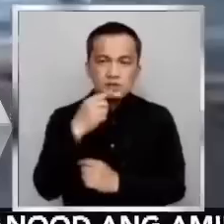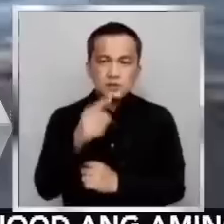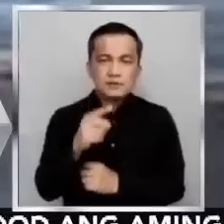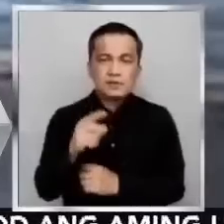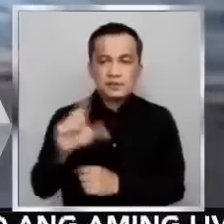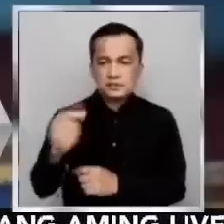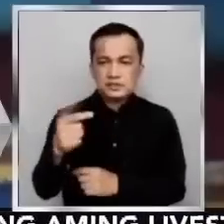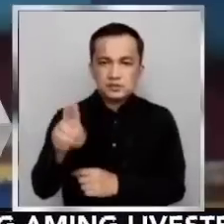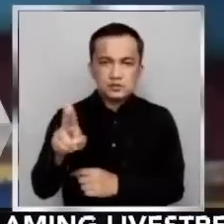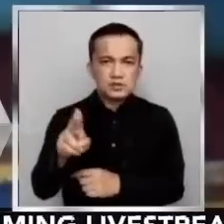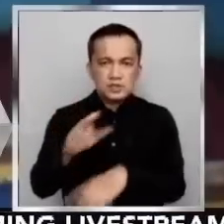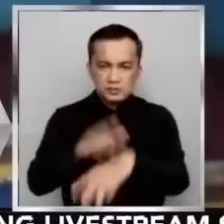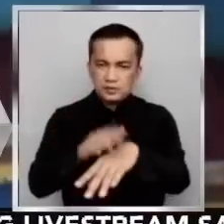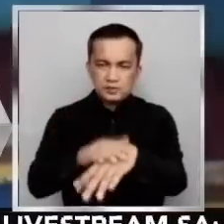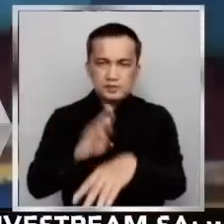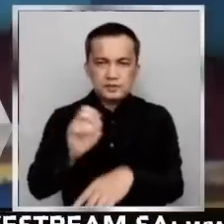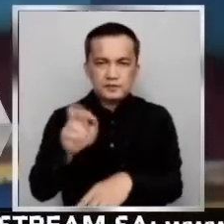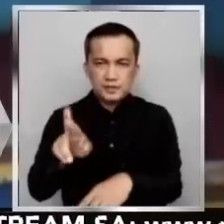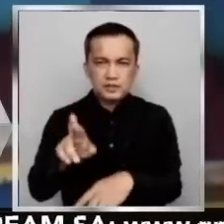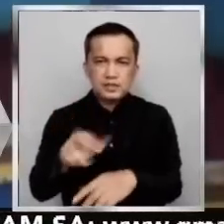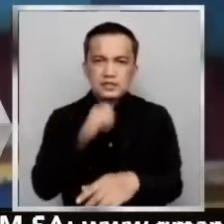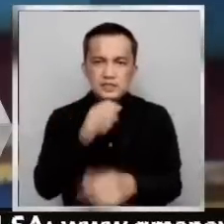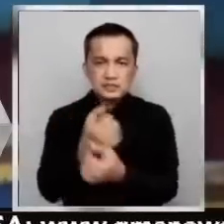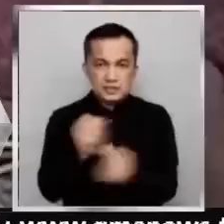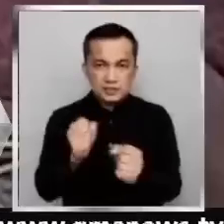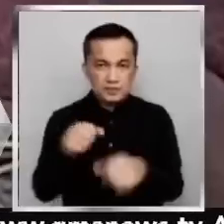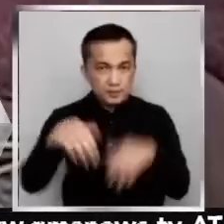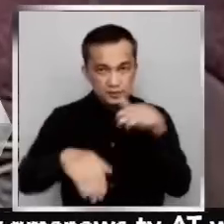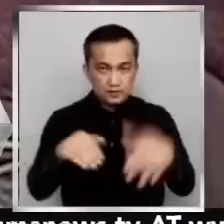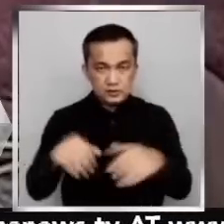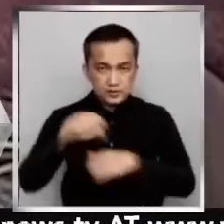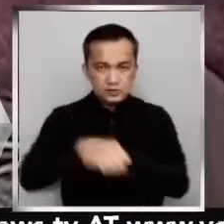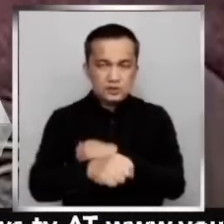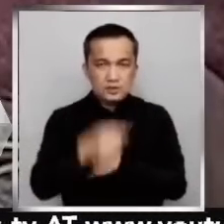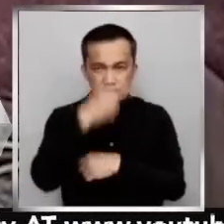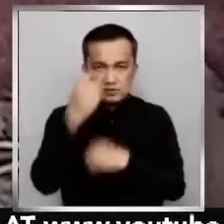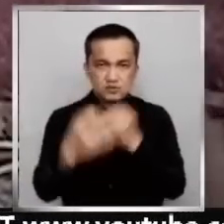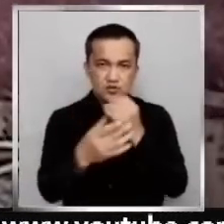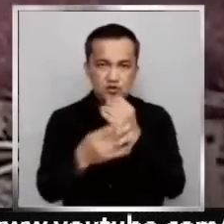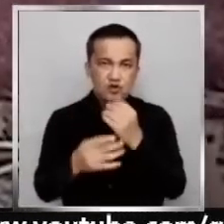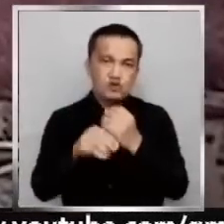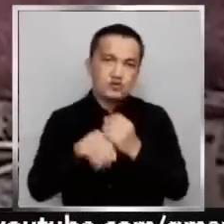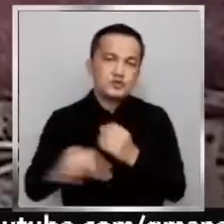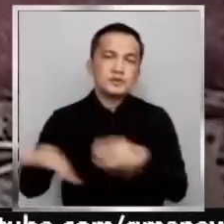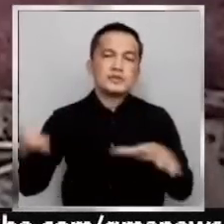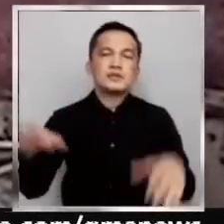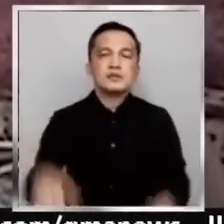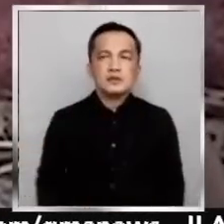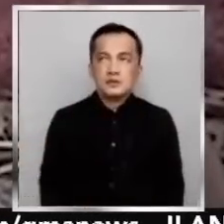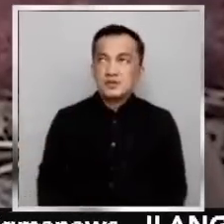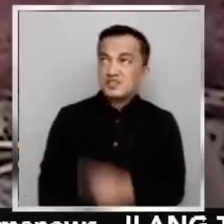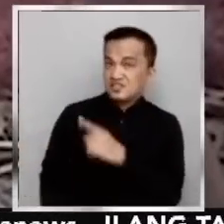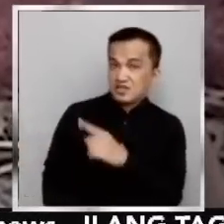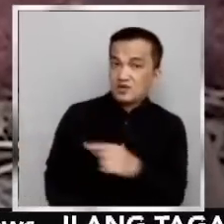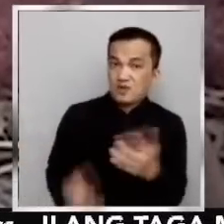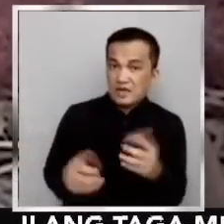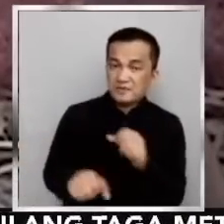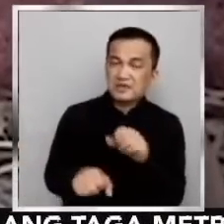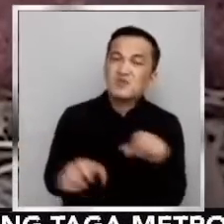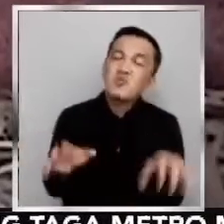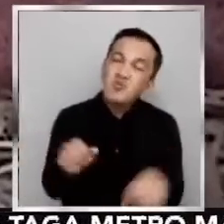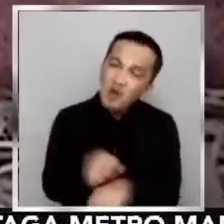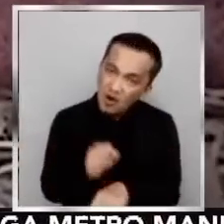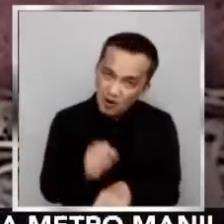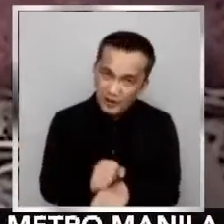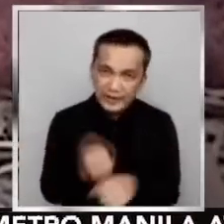naligtas mangisda at magbabad sa dagat dahil sa oil spill. Wala po kaming hanap buhay ngayon dahil wala po kaming hindi